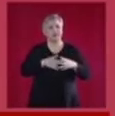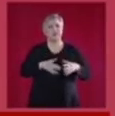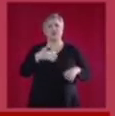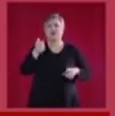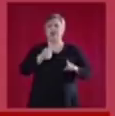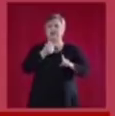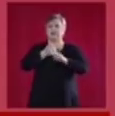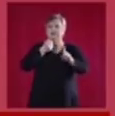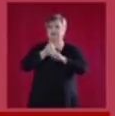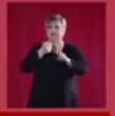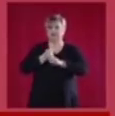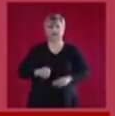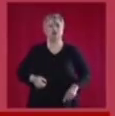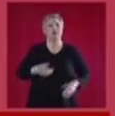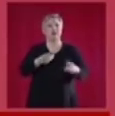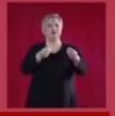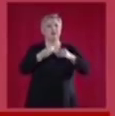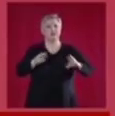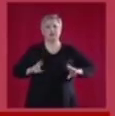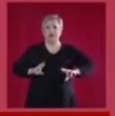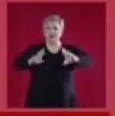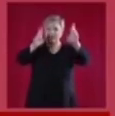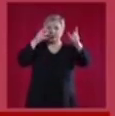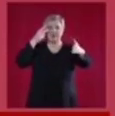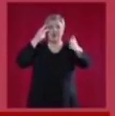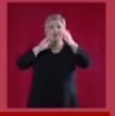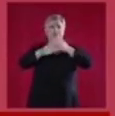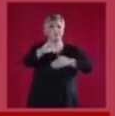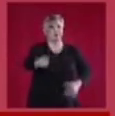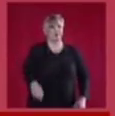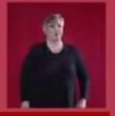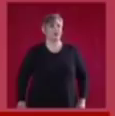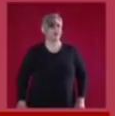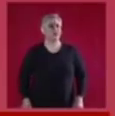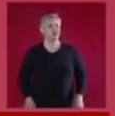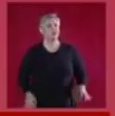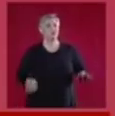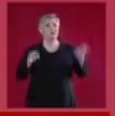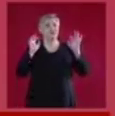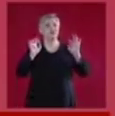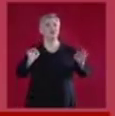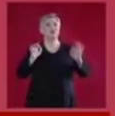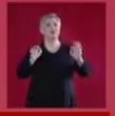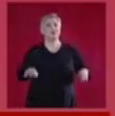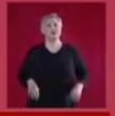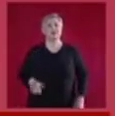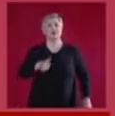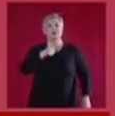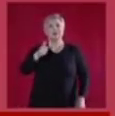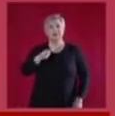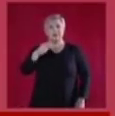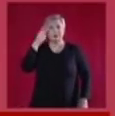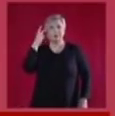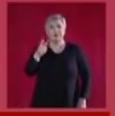τόπο ελπίδα προοπτική αλλά και ήταν αυτή που κίνησε τον τροχό της ιστορίας προς τα μπρός στις δύσκολες